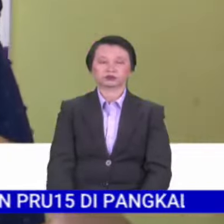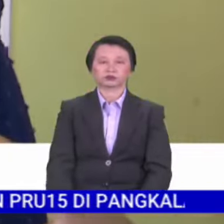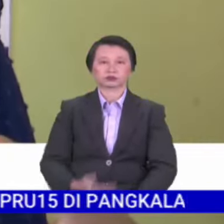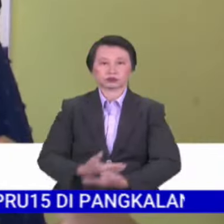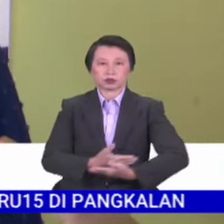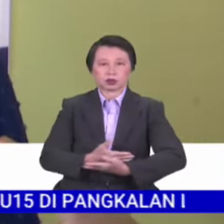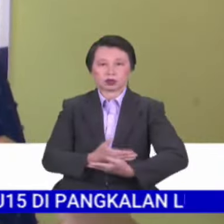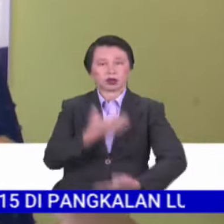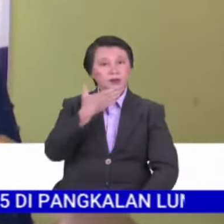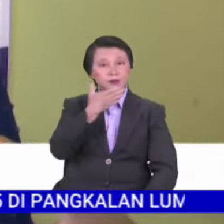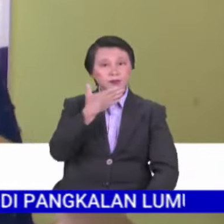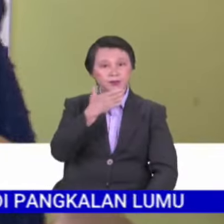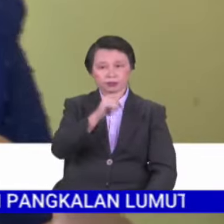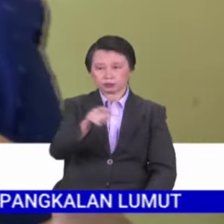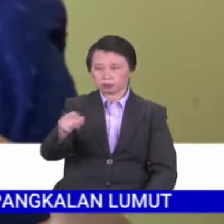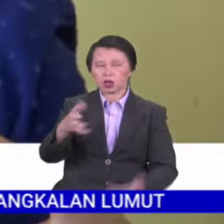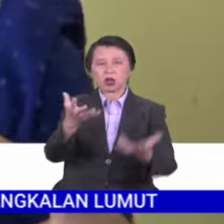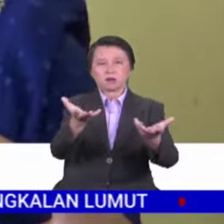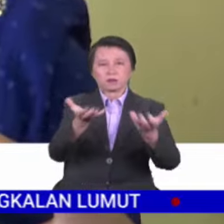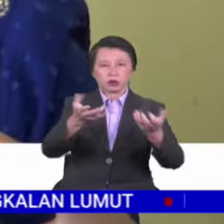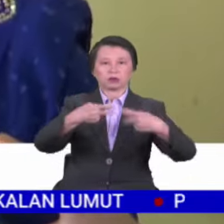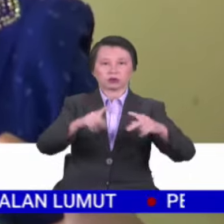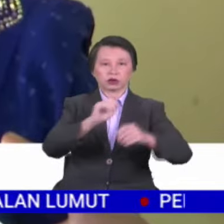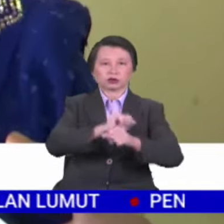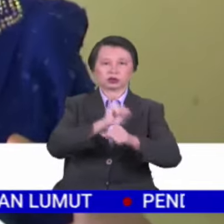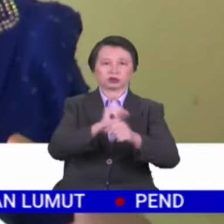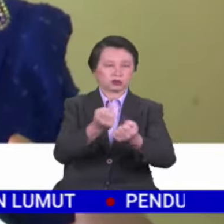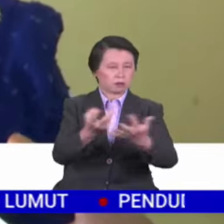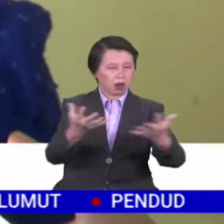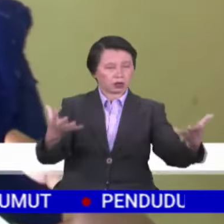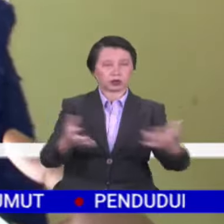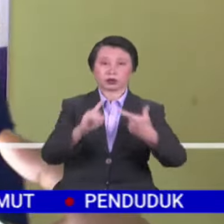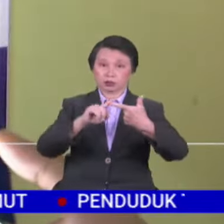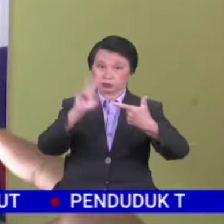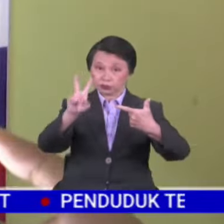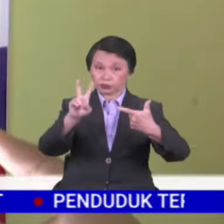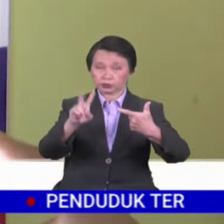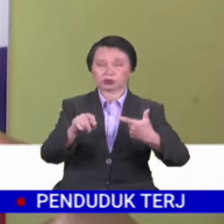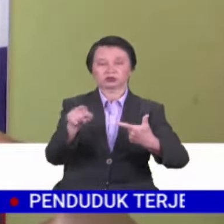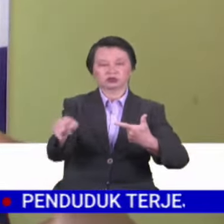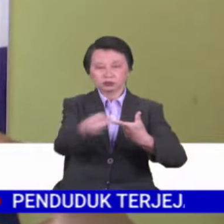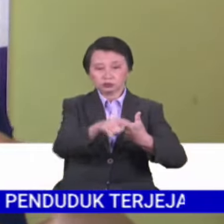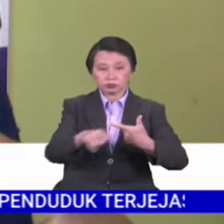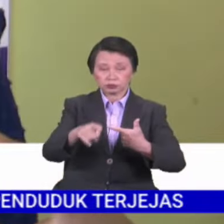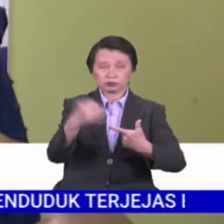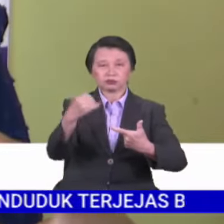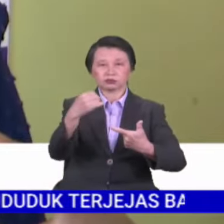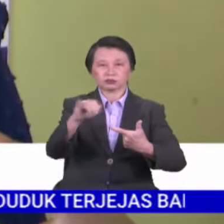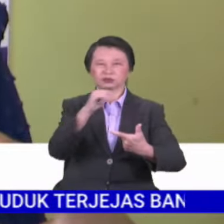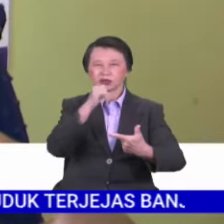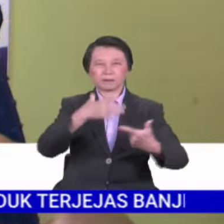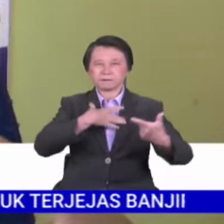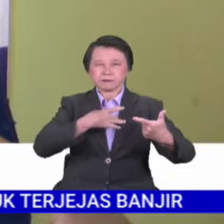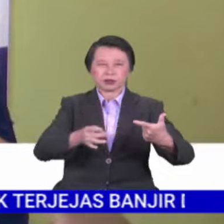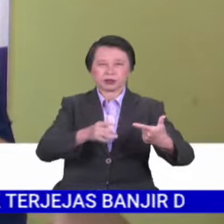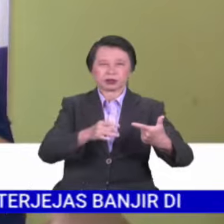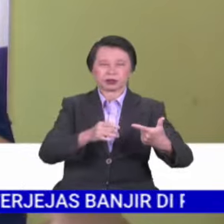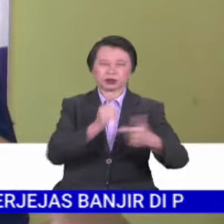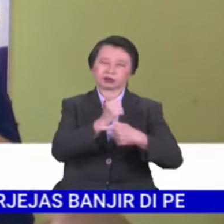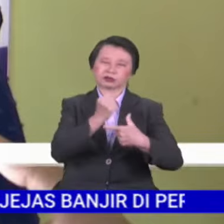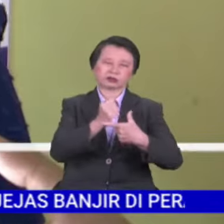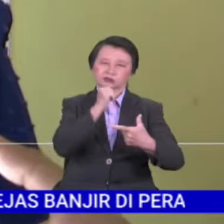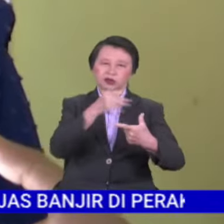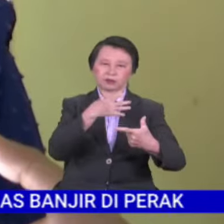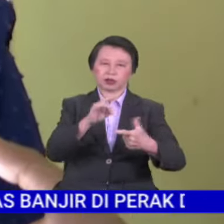Anak muda ni dia nak peluang pekerjaan yang banyak. Yang kedua, yang mana tak berapa berminat dengan